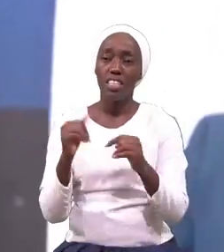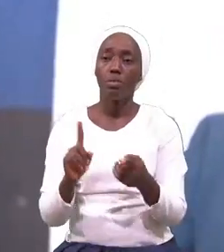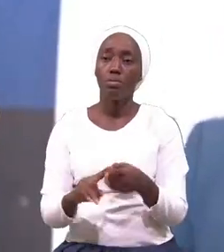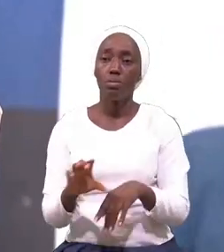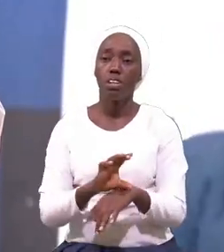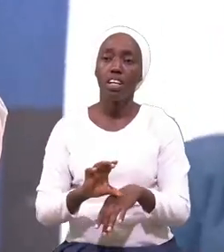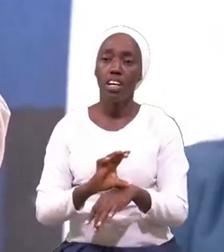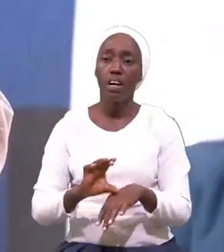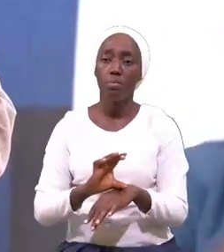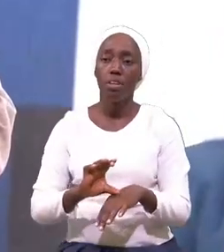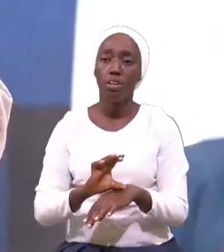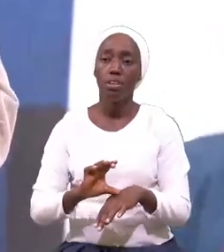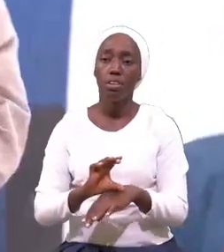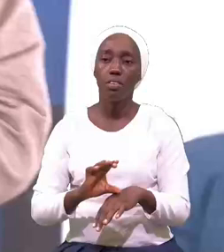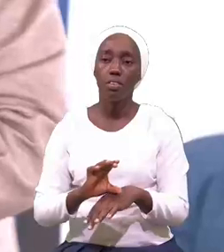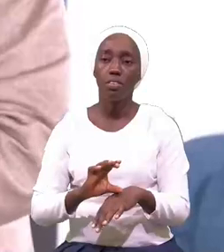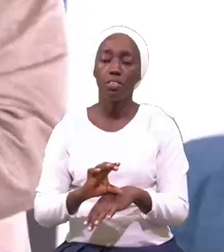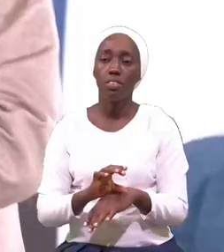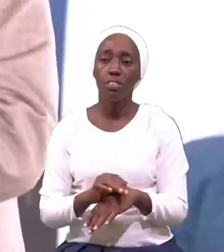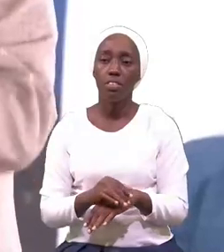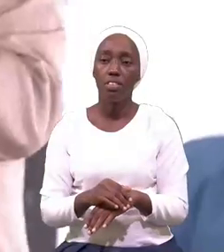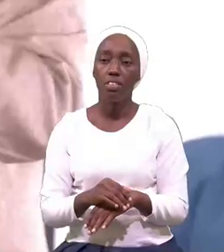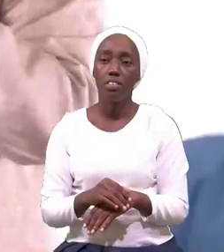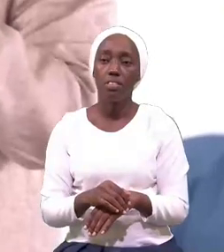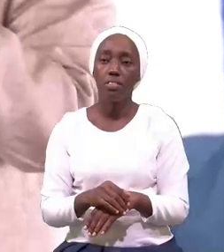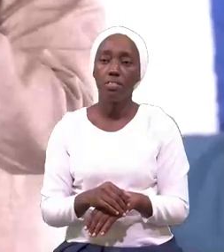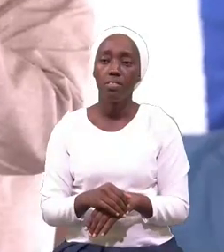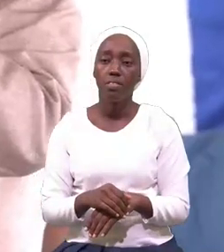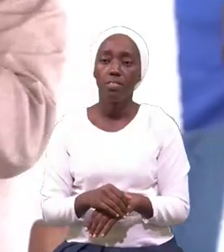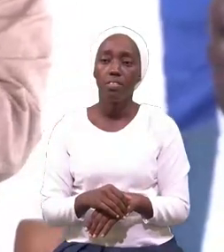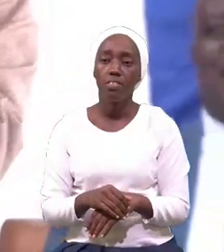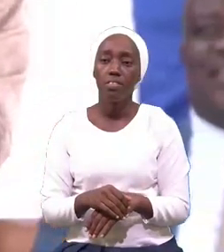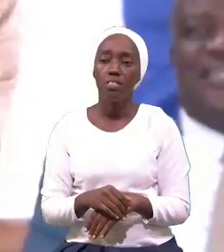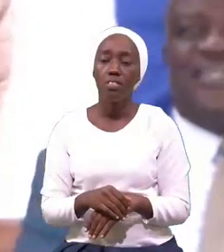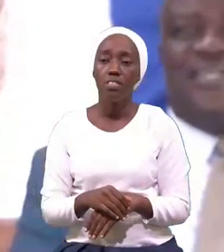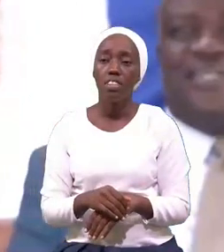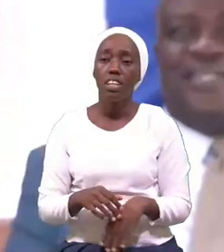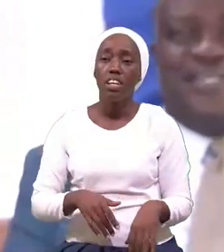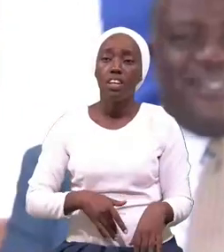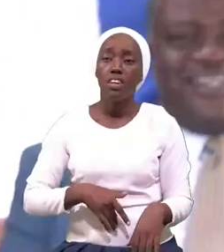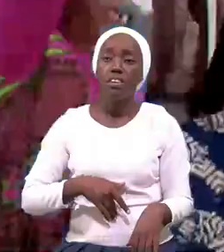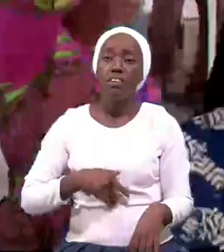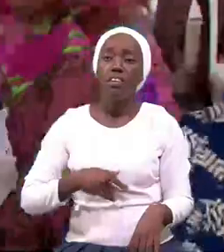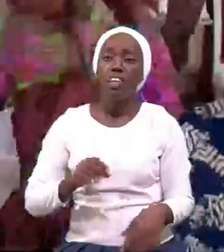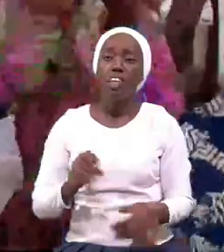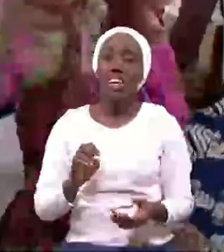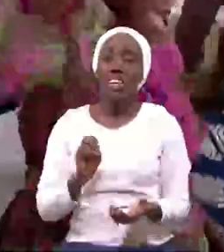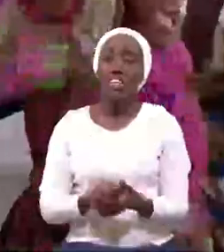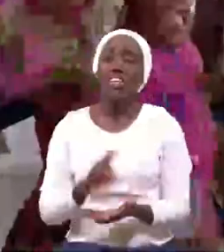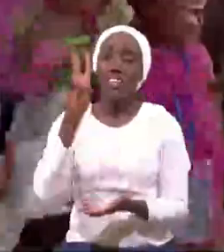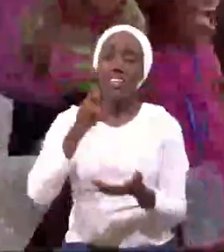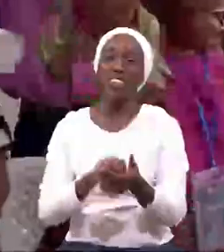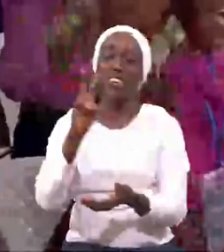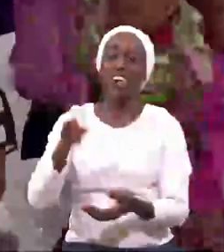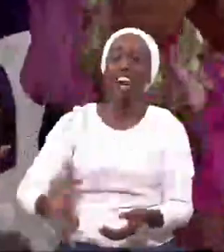mais vous savez, comme j'ai dit, je suis William, j'ai la volonté, j'ai le but. Mais depuis que je suis venu au Cameroun, c'est comme si je peux sauter